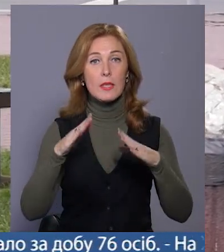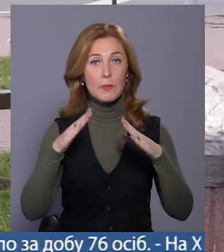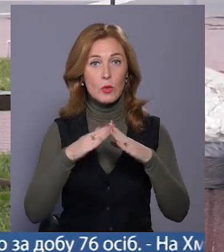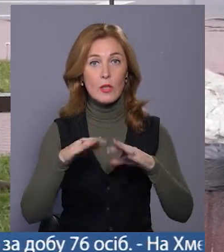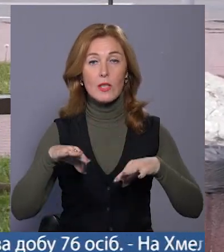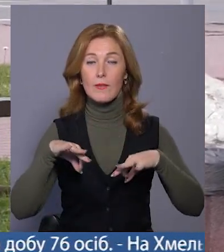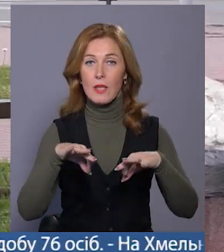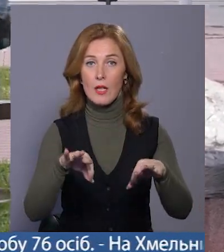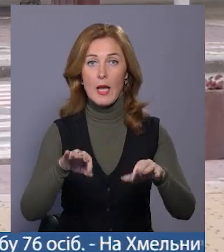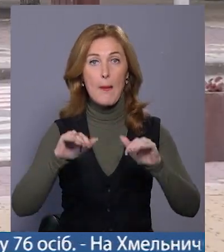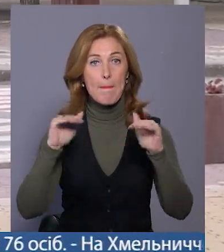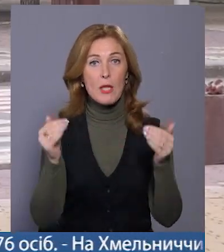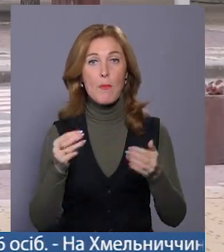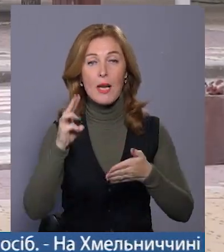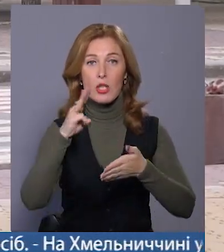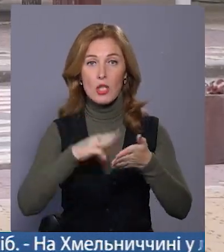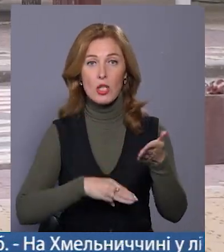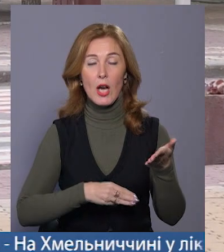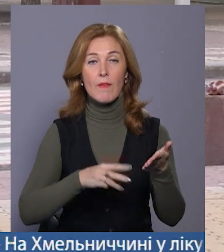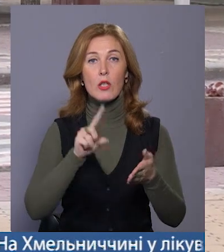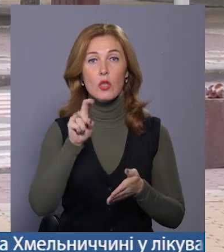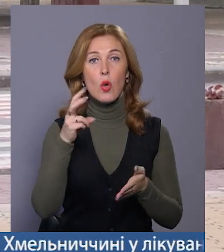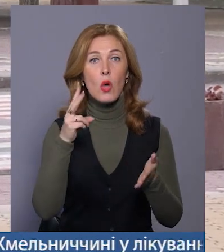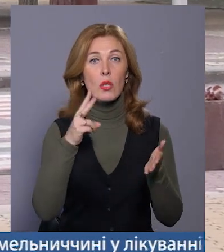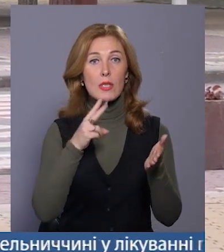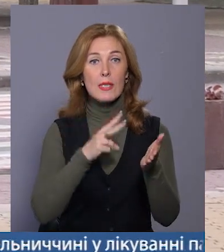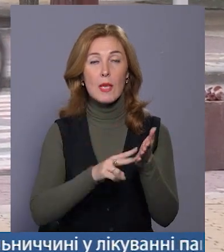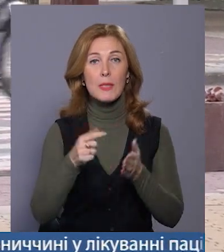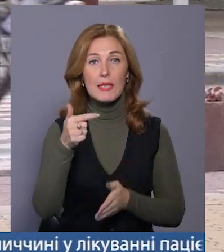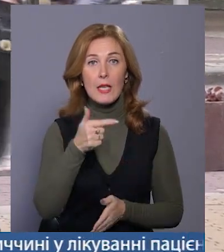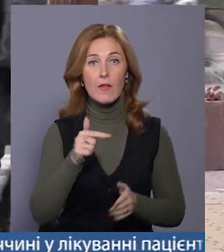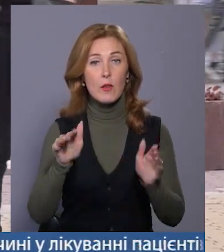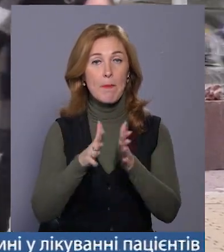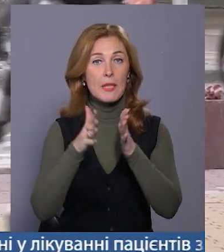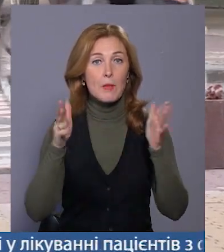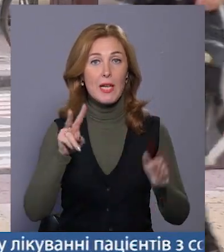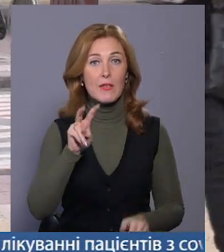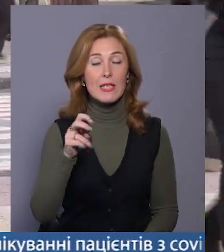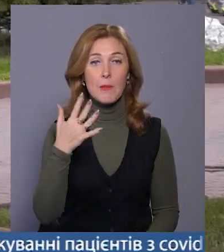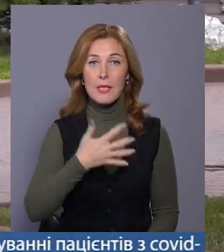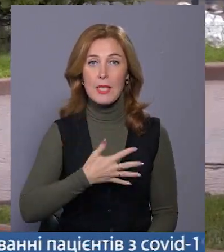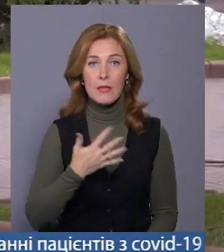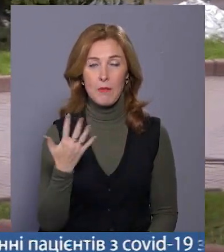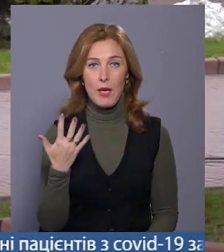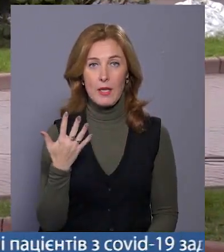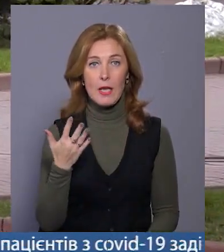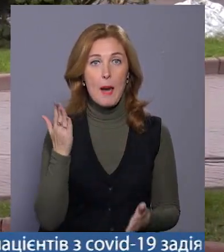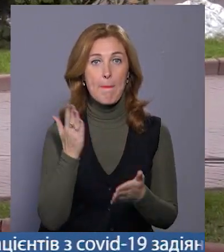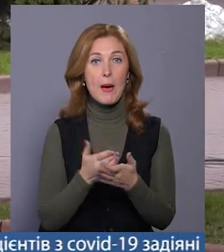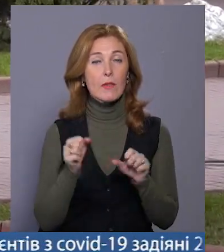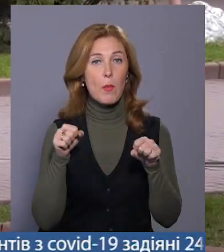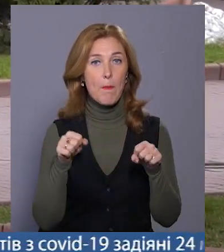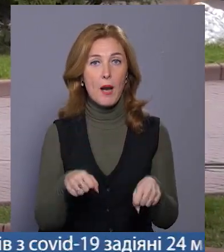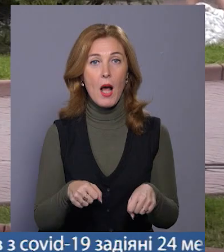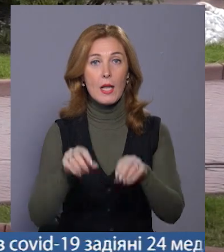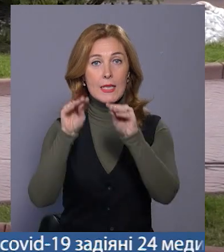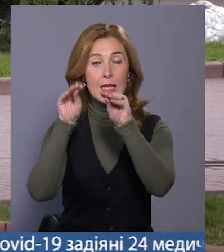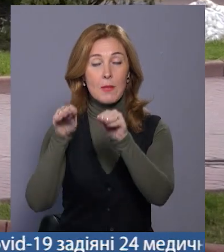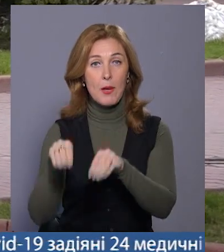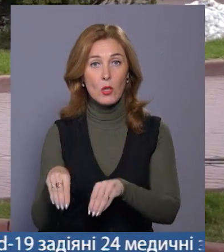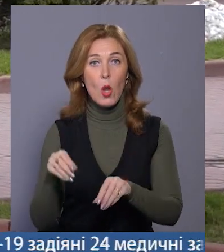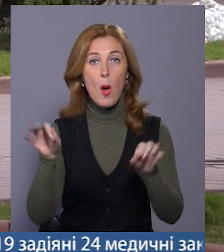транспорті. Мінімальний штраф становитиме 170 гривень, максимальний – 255. Матимуть право скласти протокол